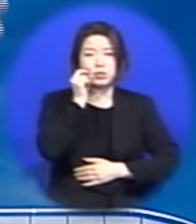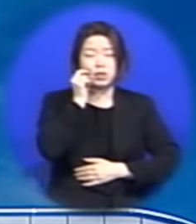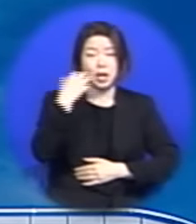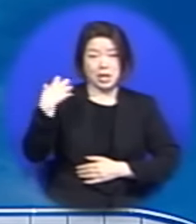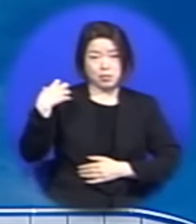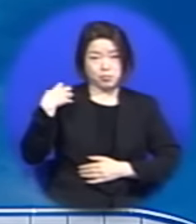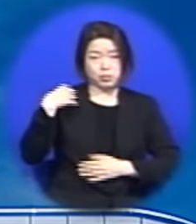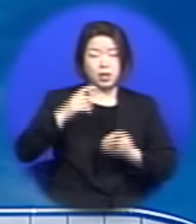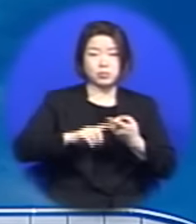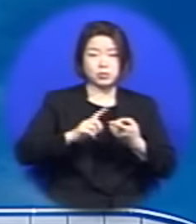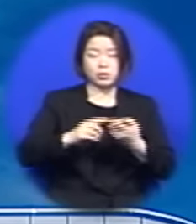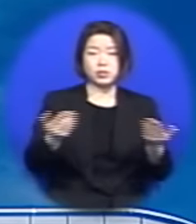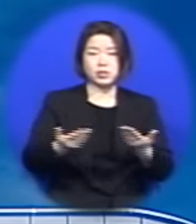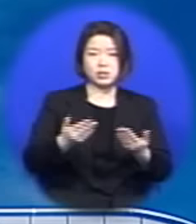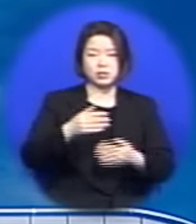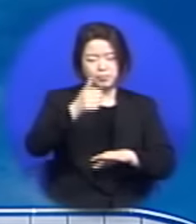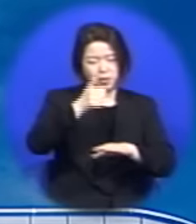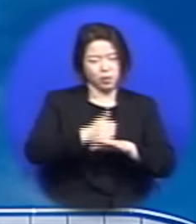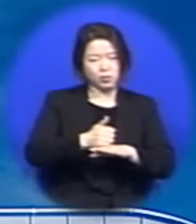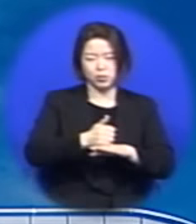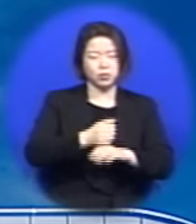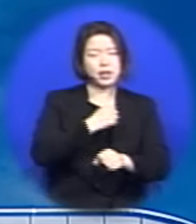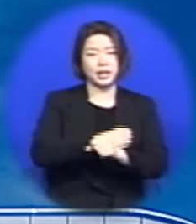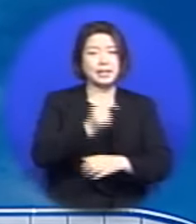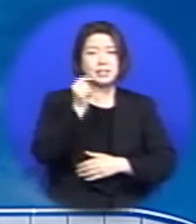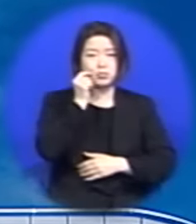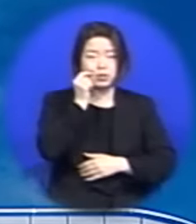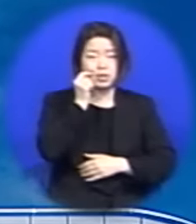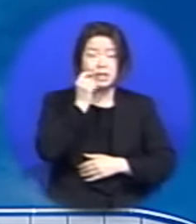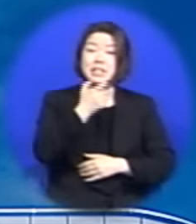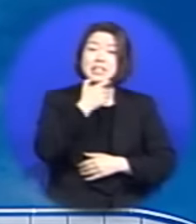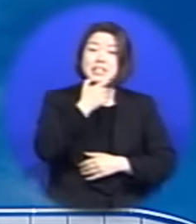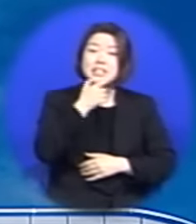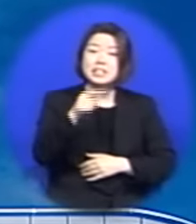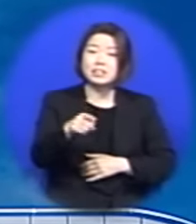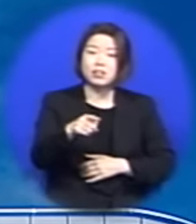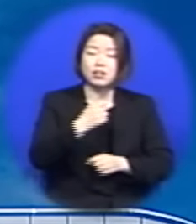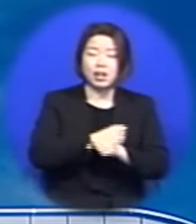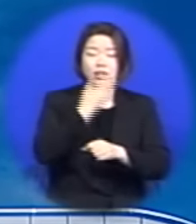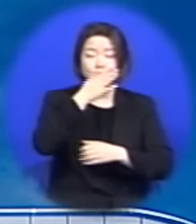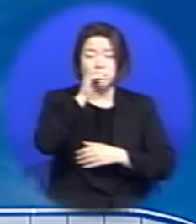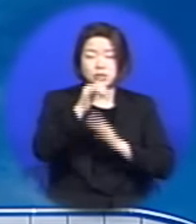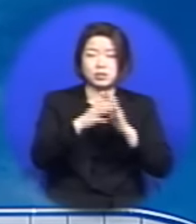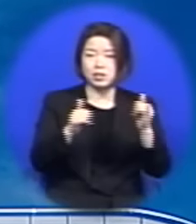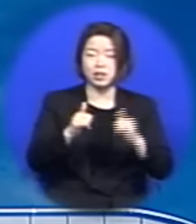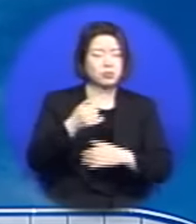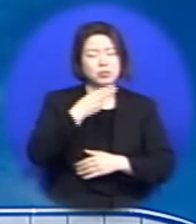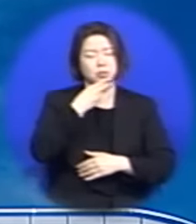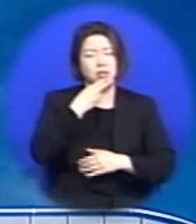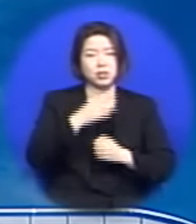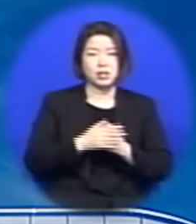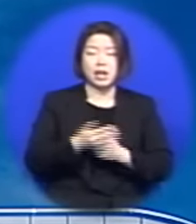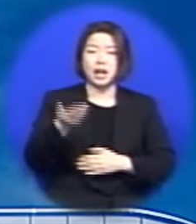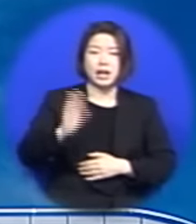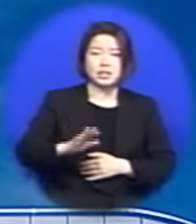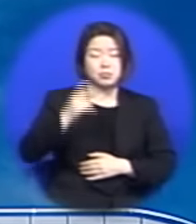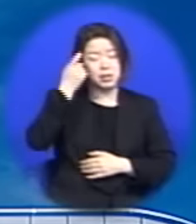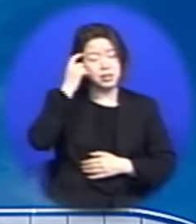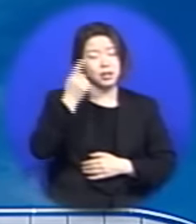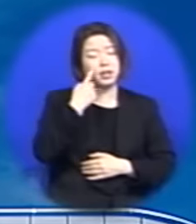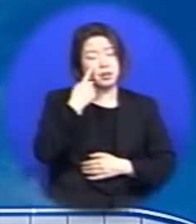일은 못 하는 거예요 결국은 싫은 것을 할 수 있는 사람은 없습니다 그러나 생각해